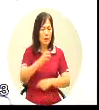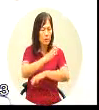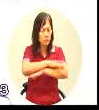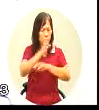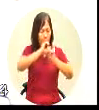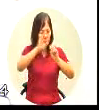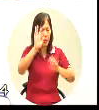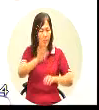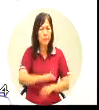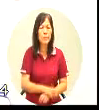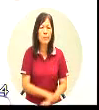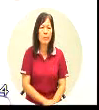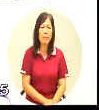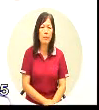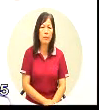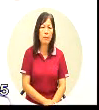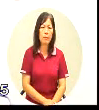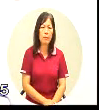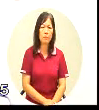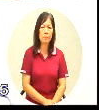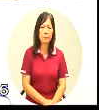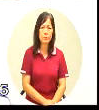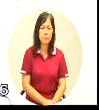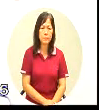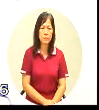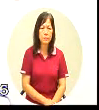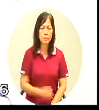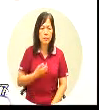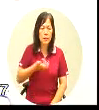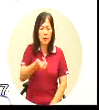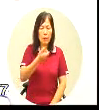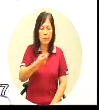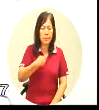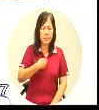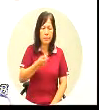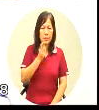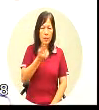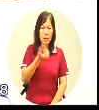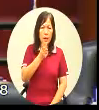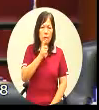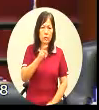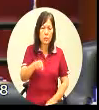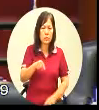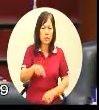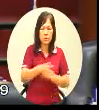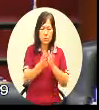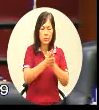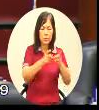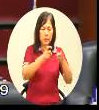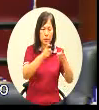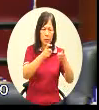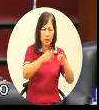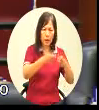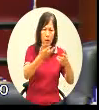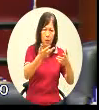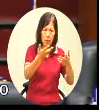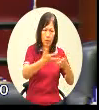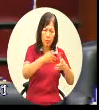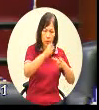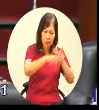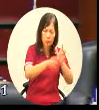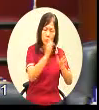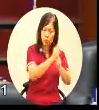道。那我们是我刚刚讲这些都是港务公司的作为，